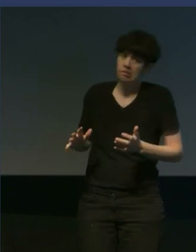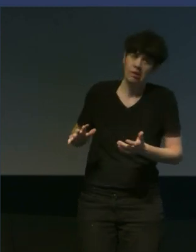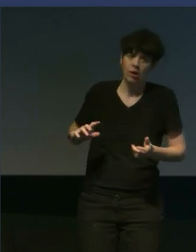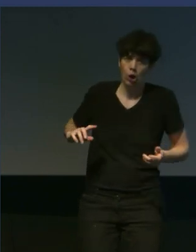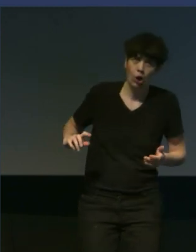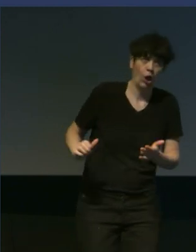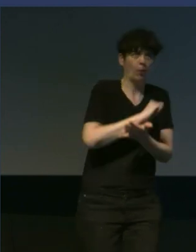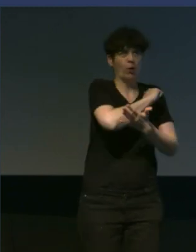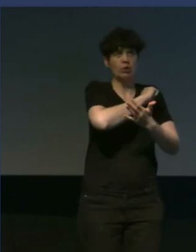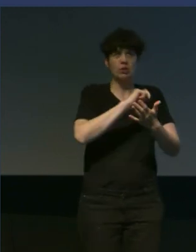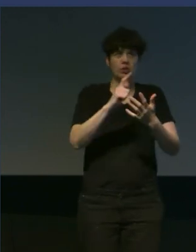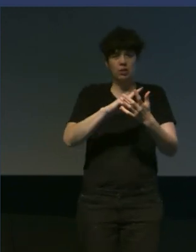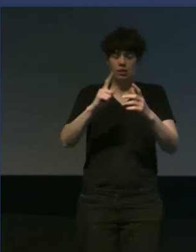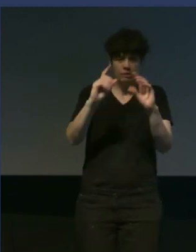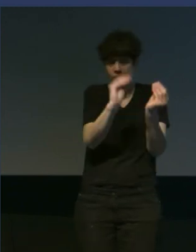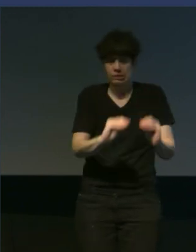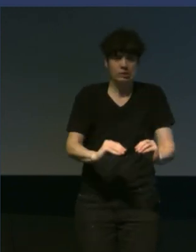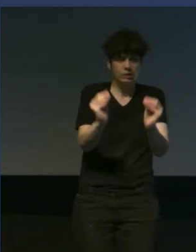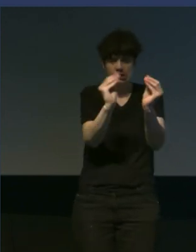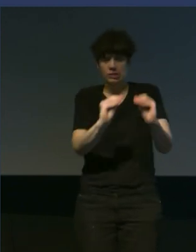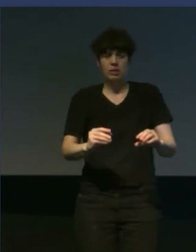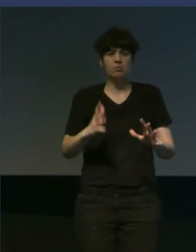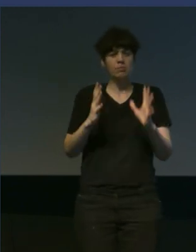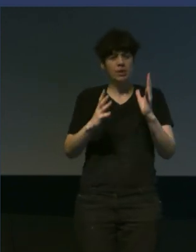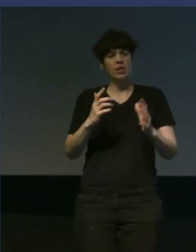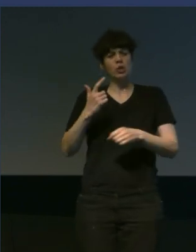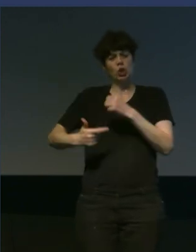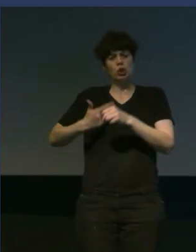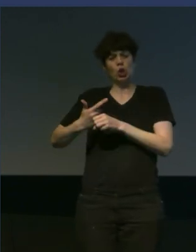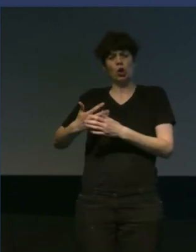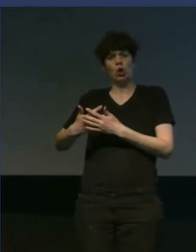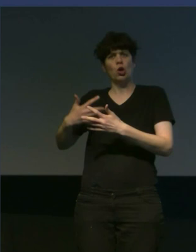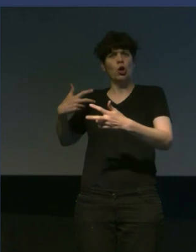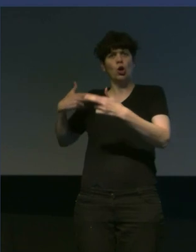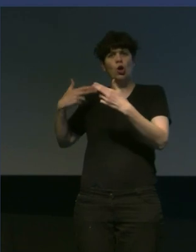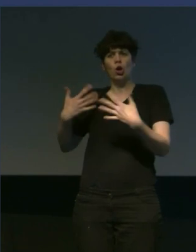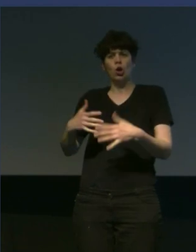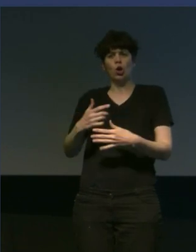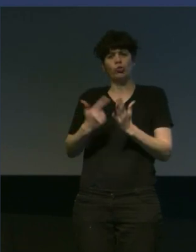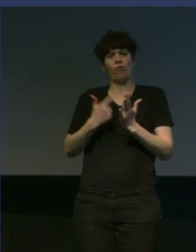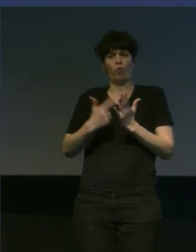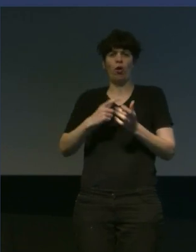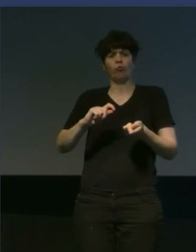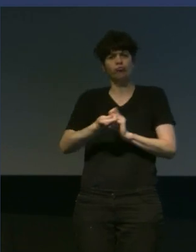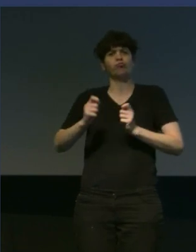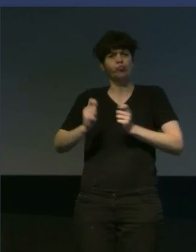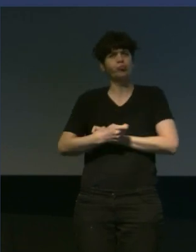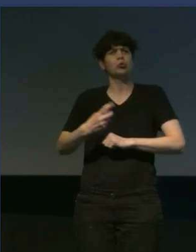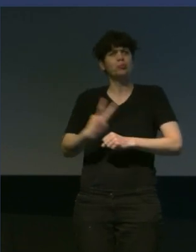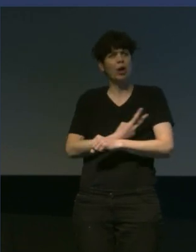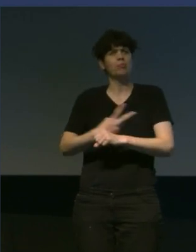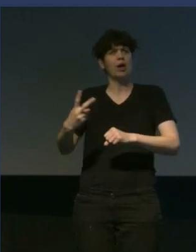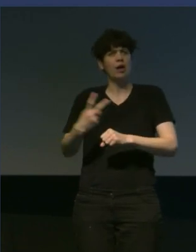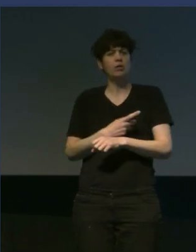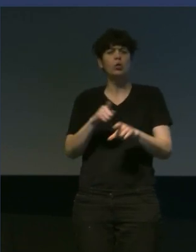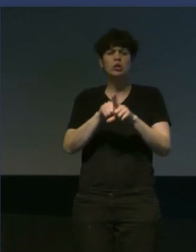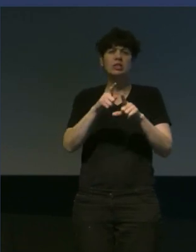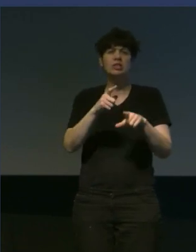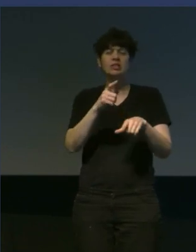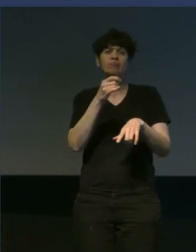il a déjà subi un petit lifting en 2 ans. Ah, même deux petits liftings. Plus corriger les